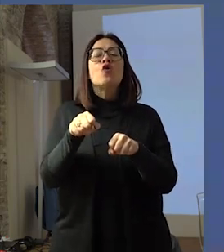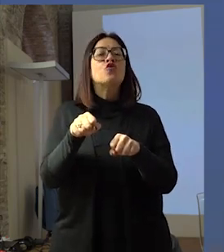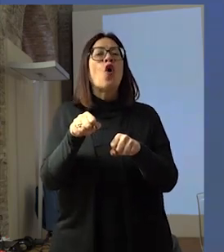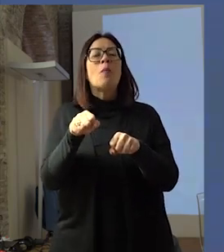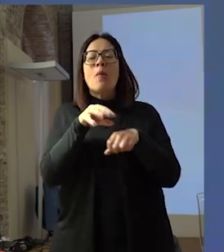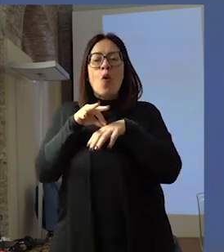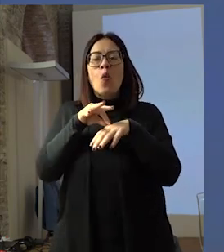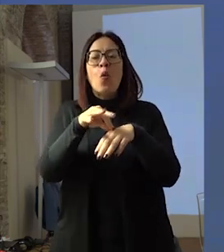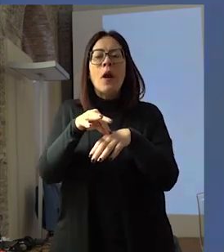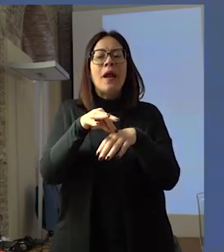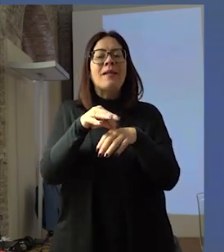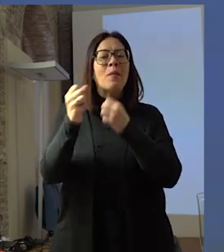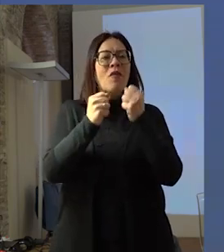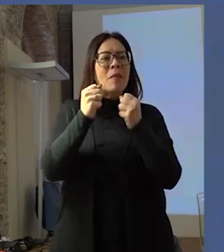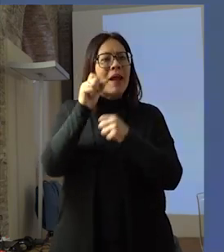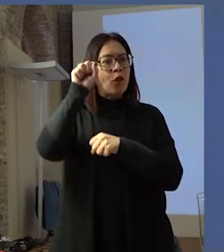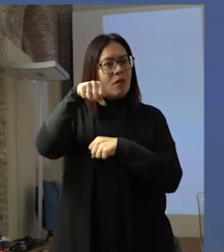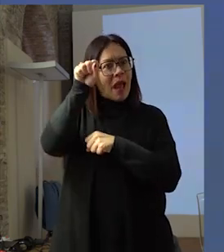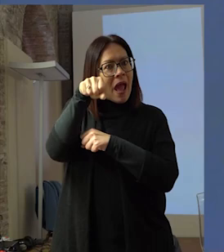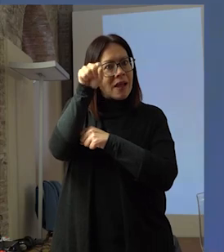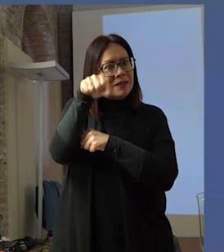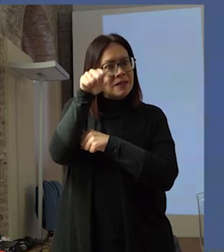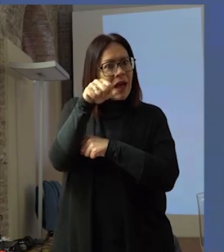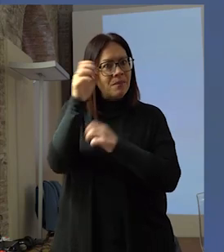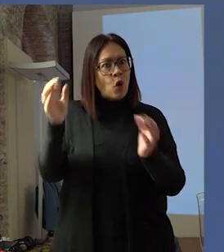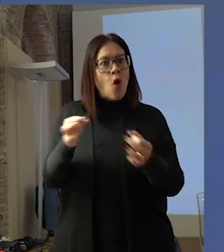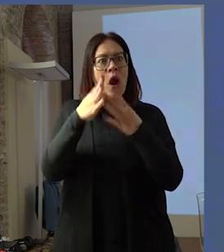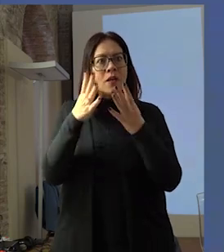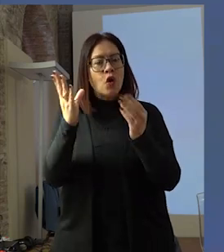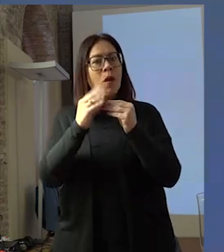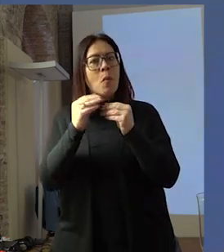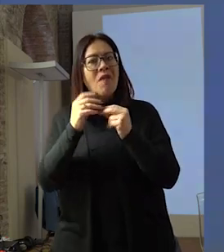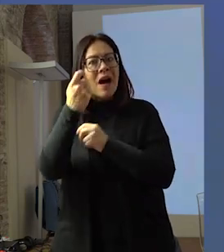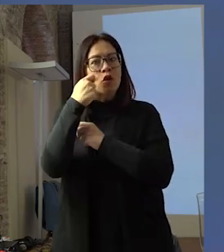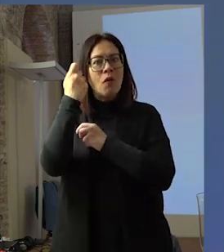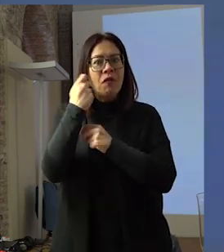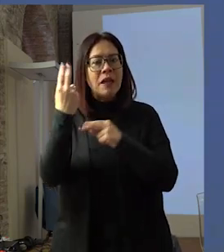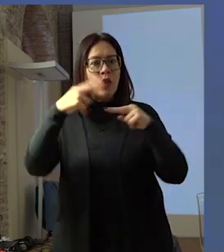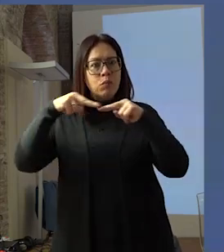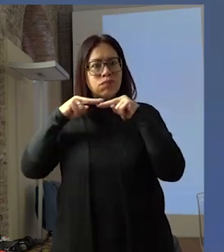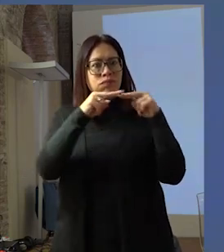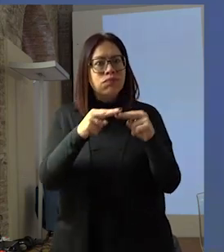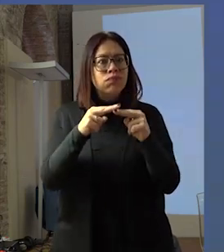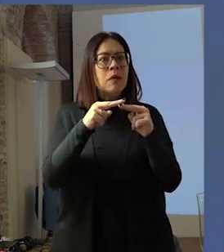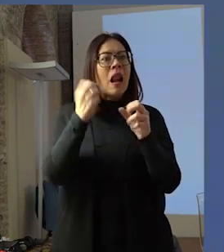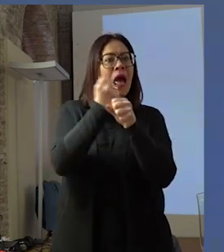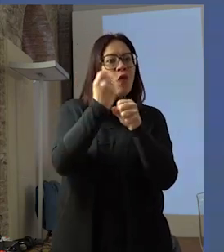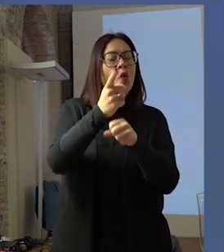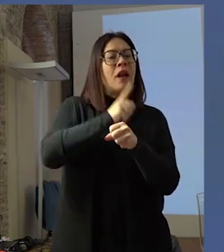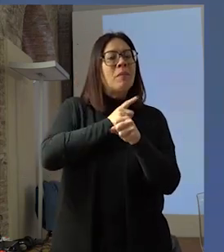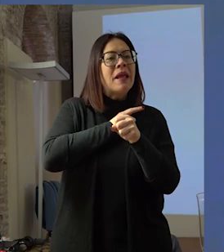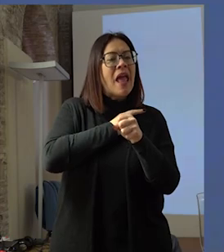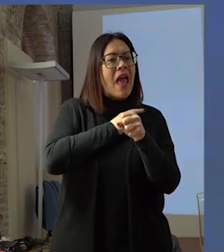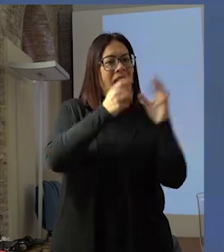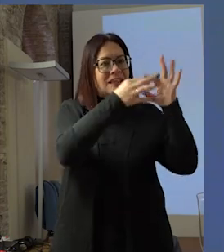testa. Per questa occasione ho realizzato un video con le mie creazioni messe in sequenza, che è quello che abbiamo visto. La